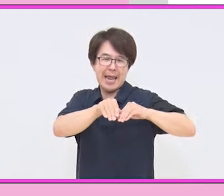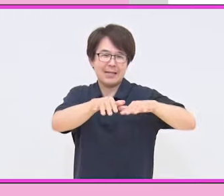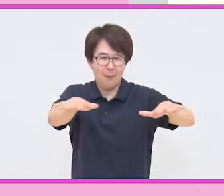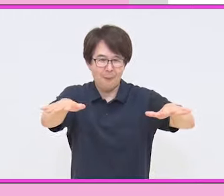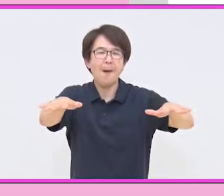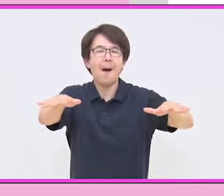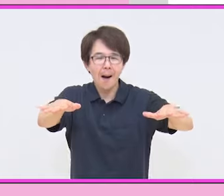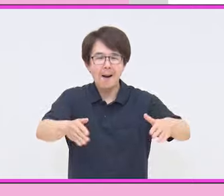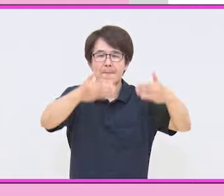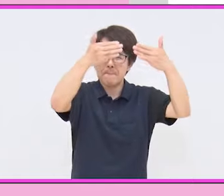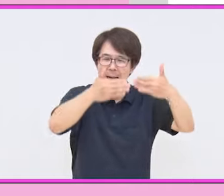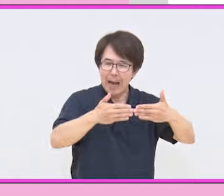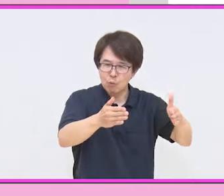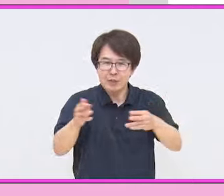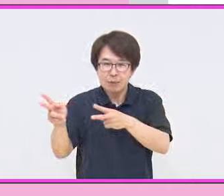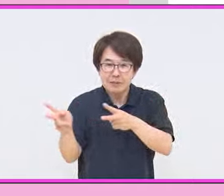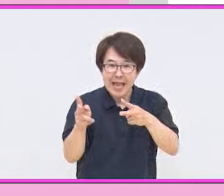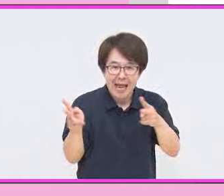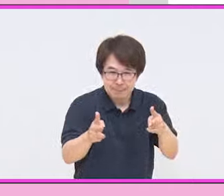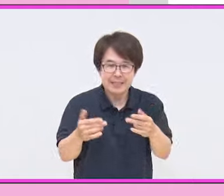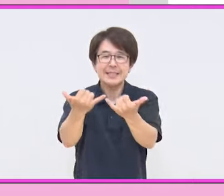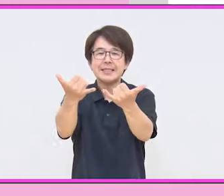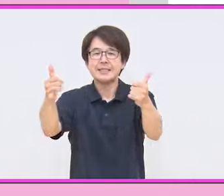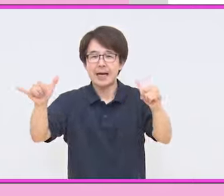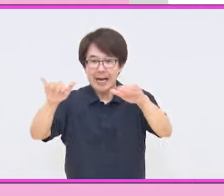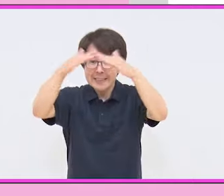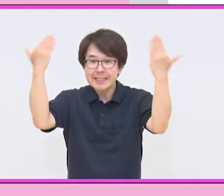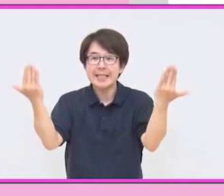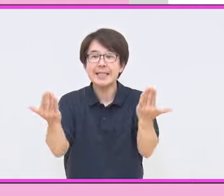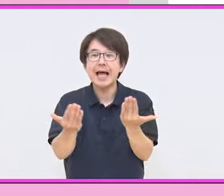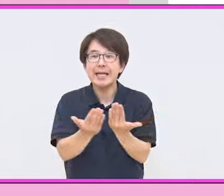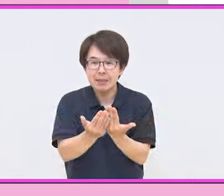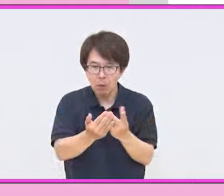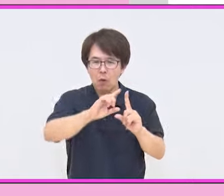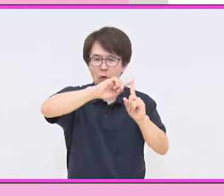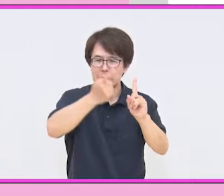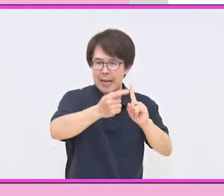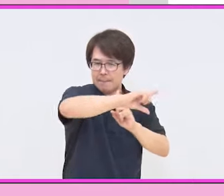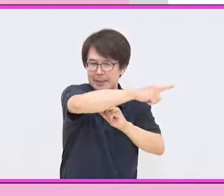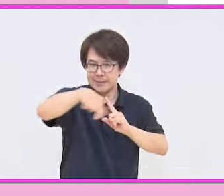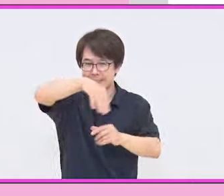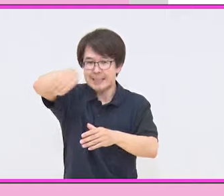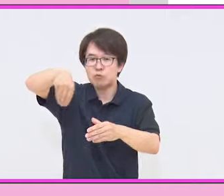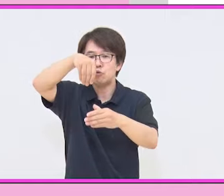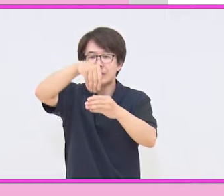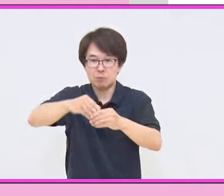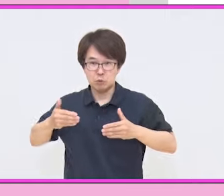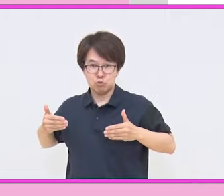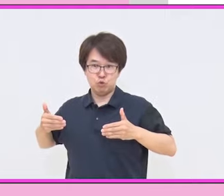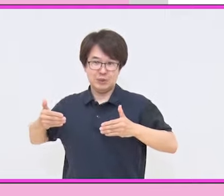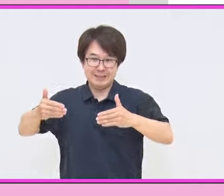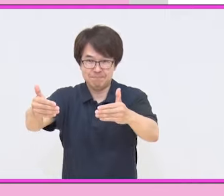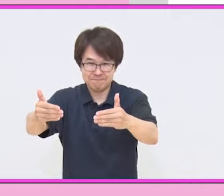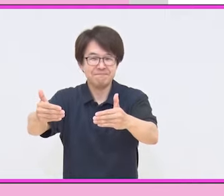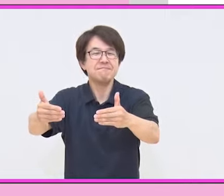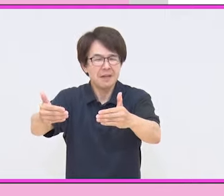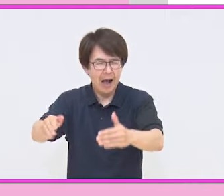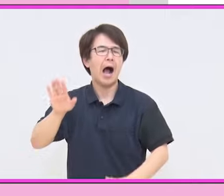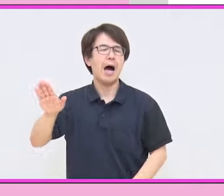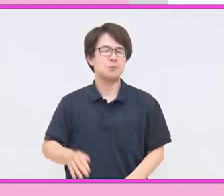リーの整備、社会全体のダイバーシティ&インクルージョンの推進などということになっています。まさし